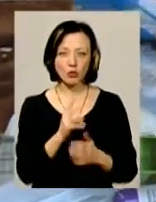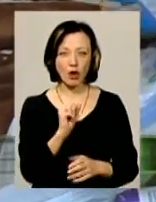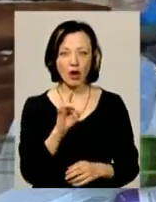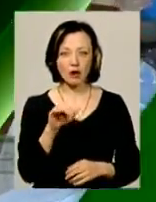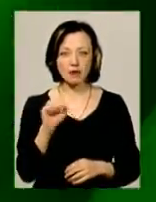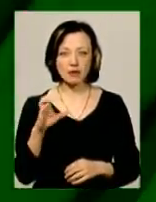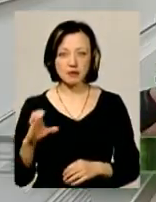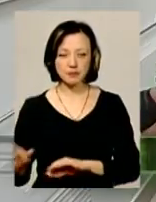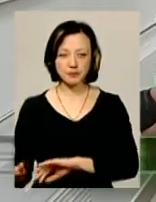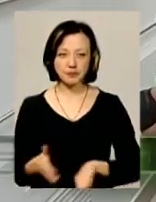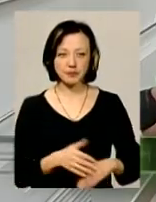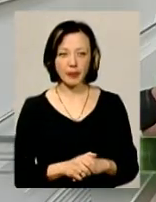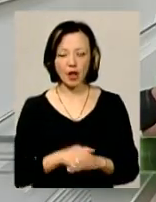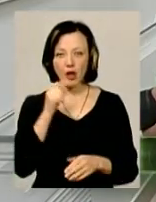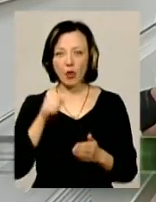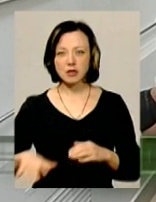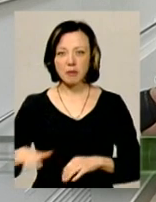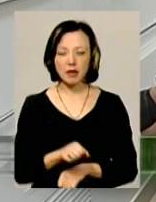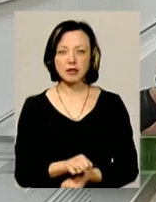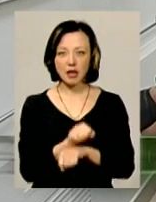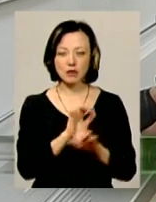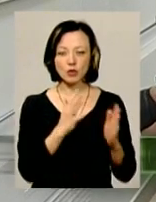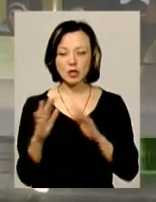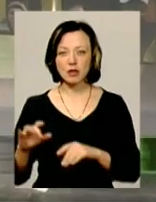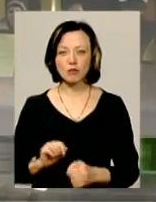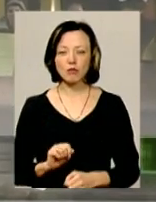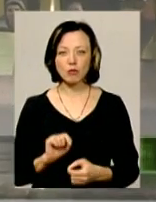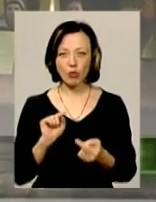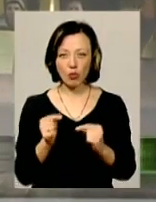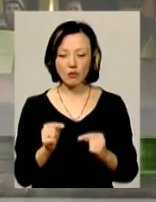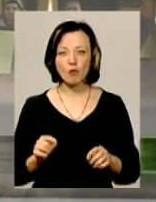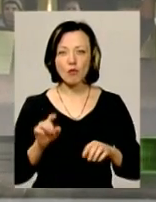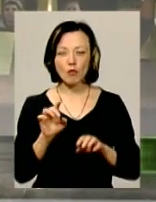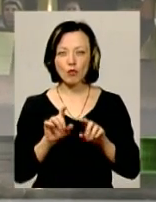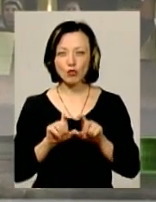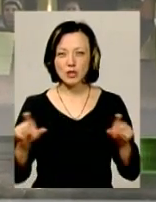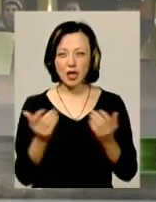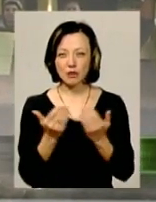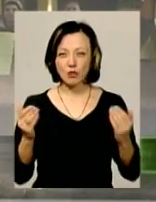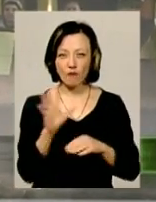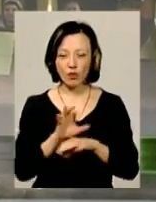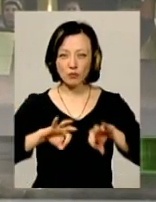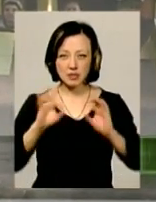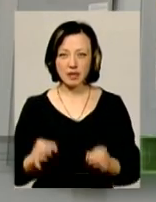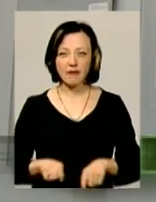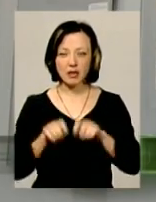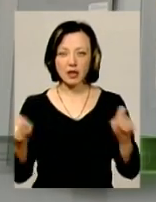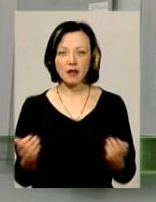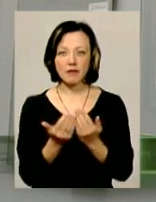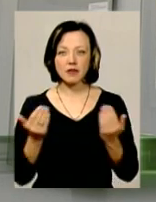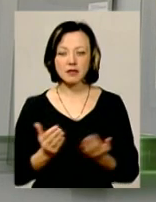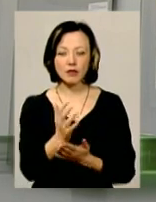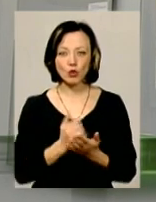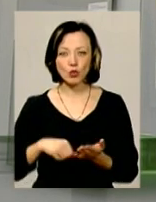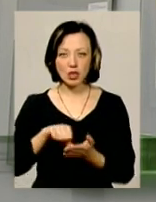«Карітас». Луганський майдан – сторінки спротиву. У музеї-студії фотомистецтва відкрили документальну виставку світлин з архіву учасника